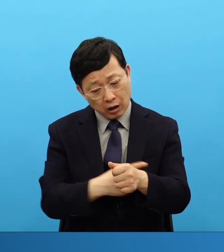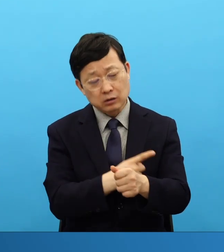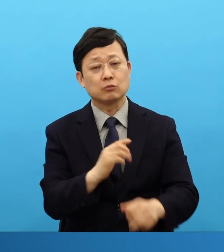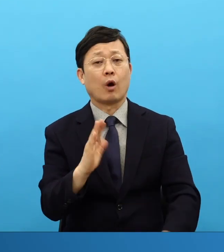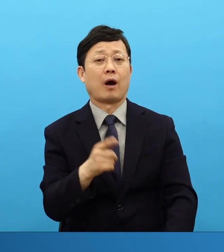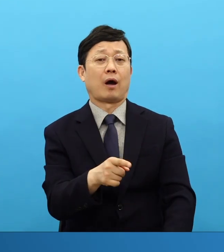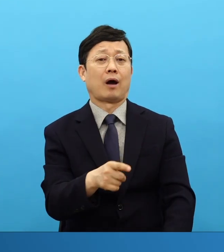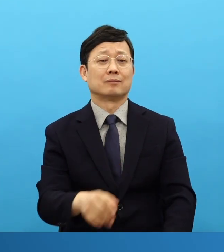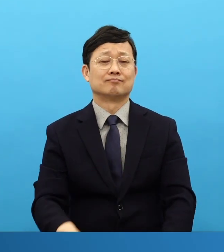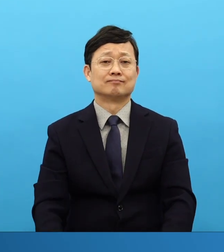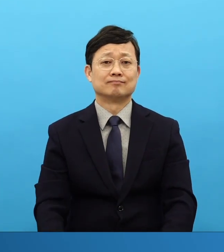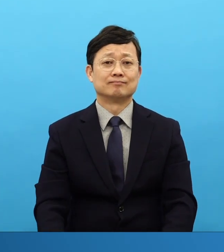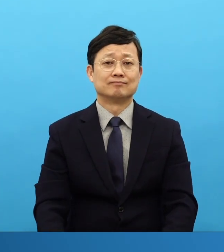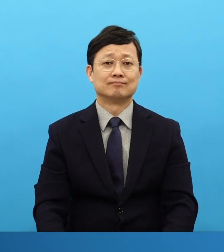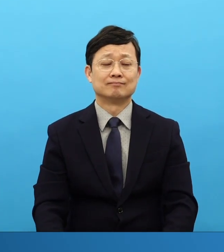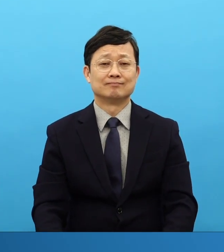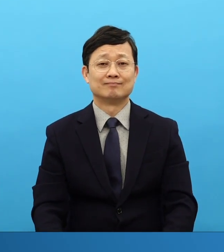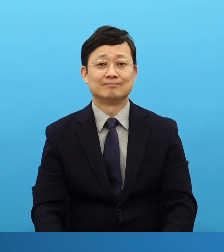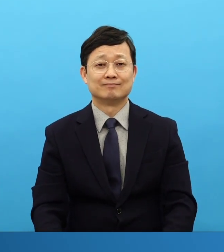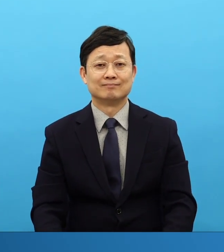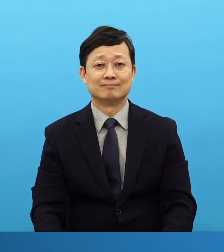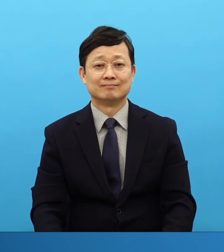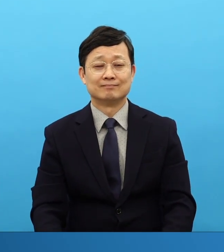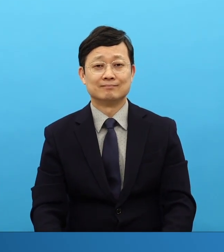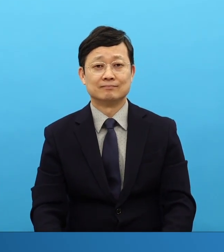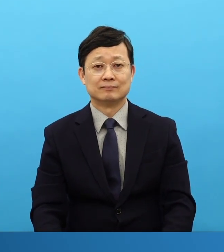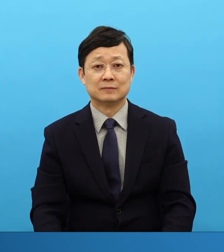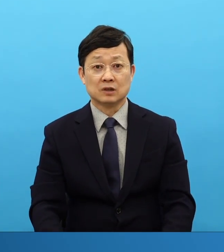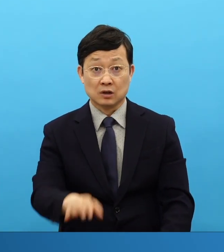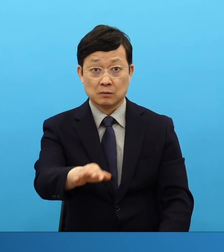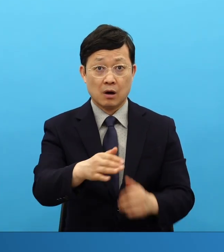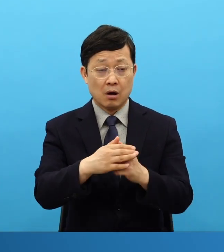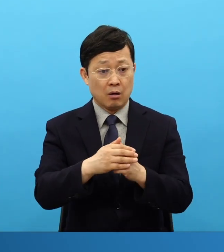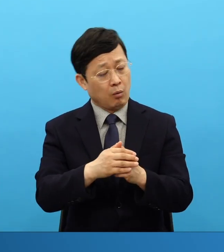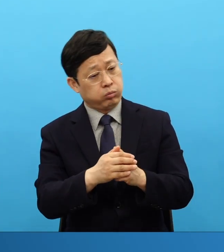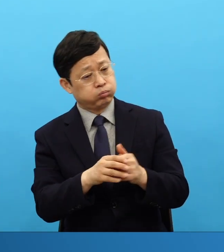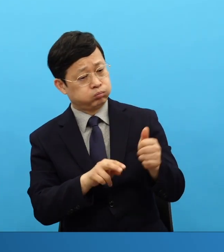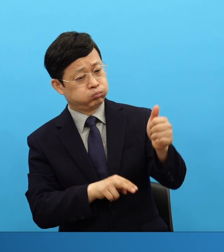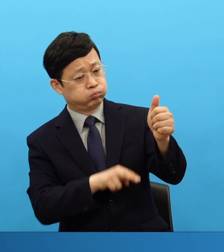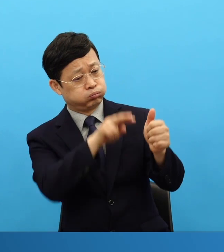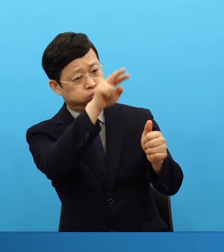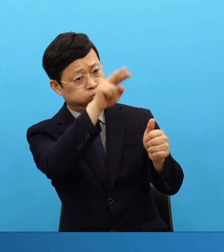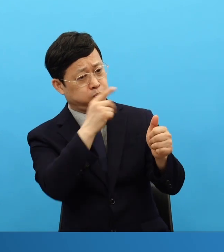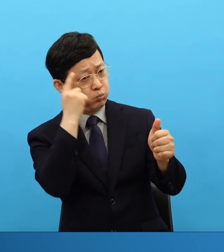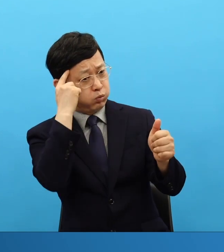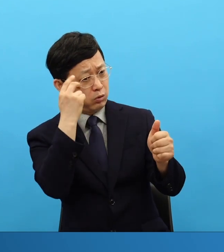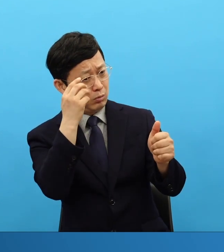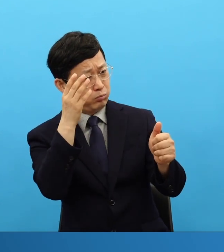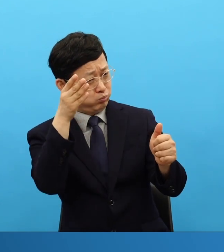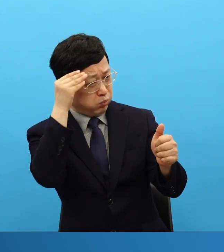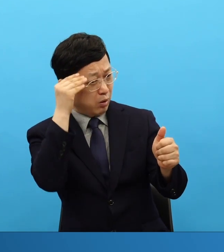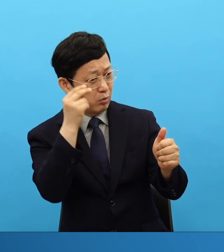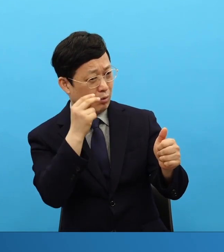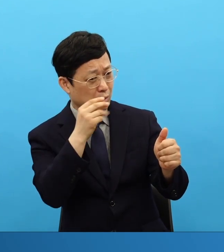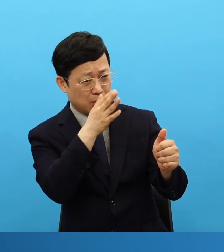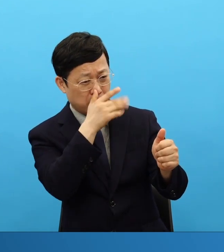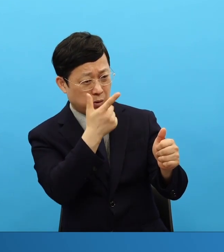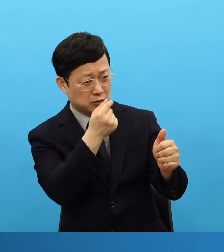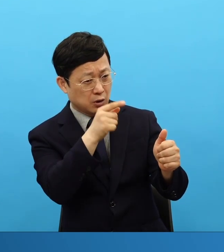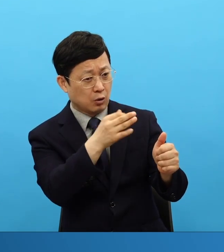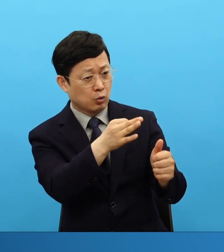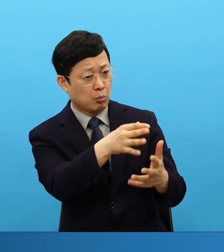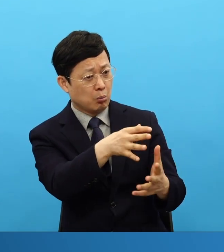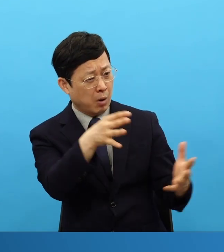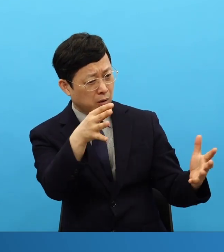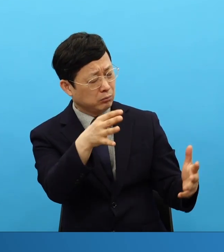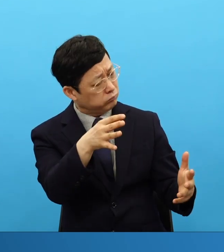take place. 나는 가만 보면 어떤 되게 멍청한데 돈 많은 사람이 있더라고요. No, sometimes I look at this person. He's so foolish and so dumb, and yet he makes so much money. 근데 되게 똑똑한데